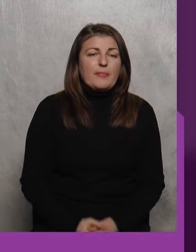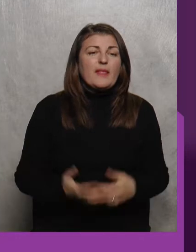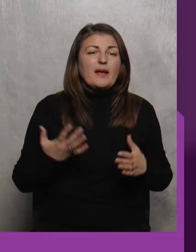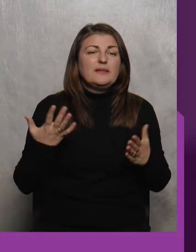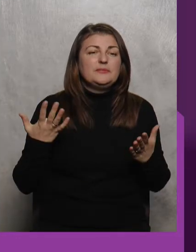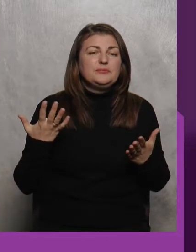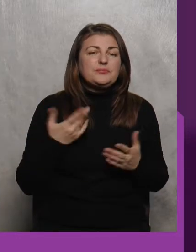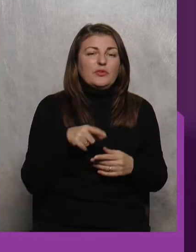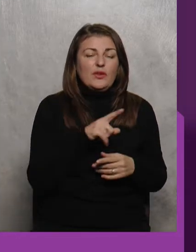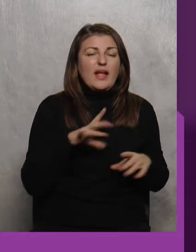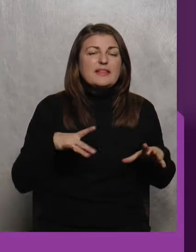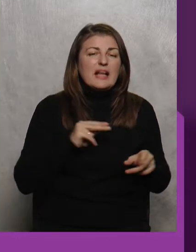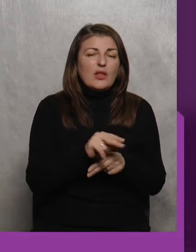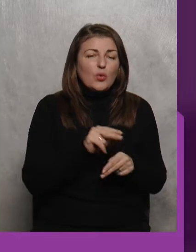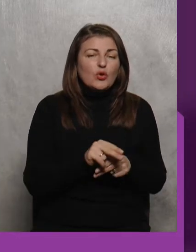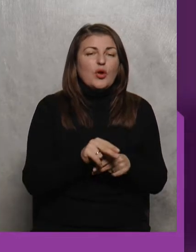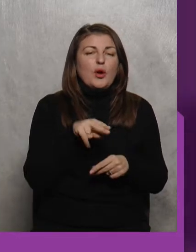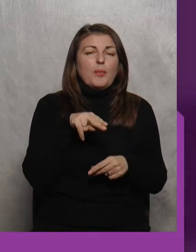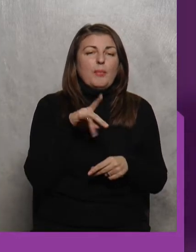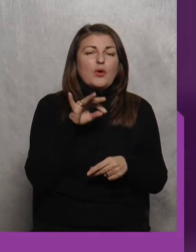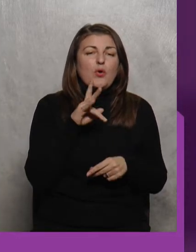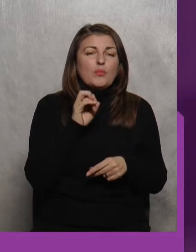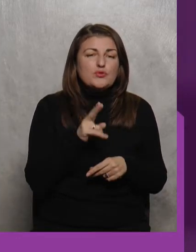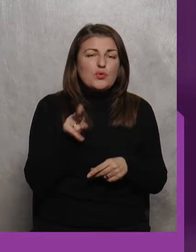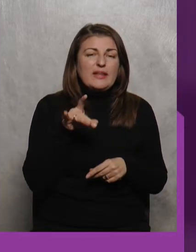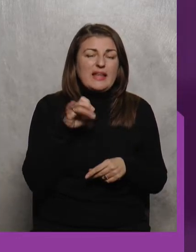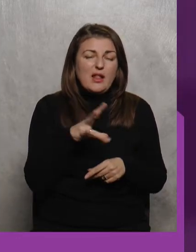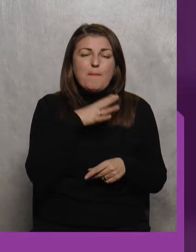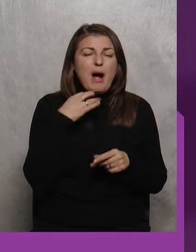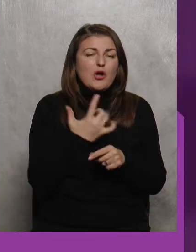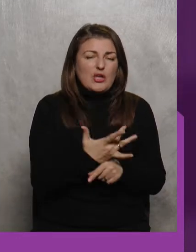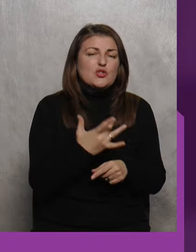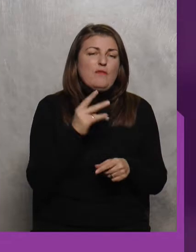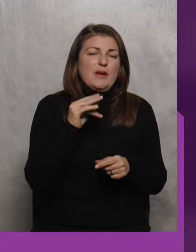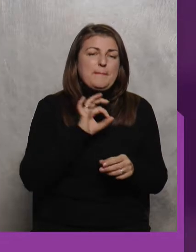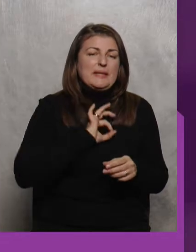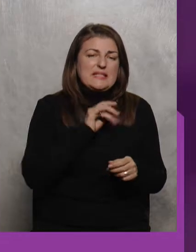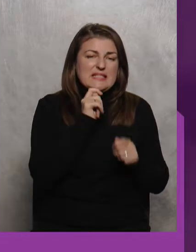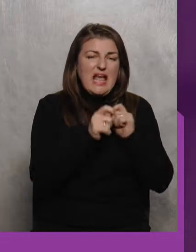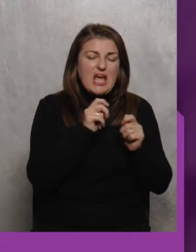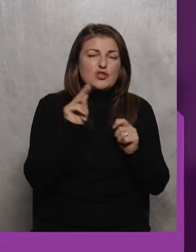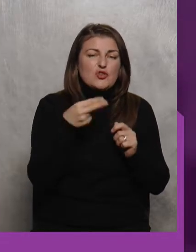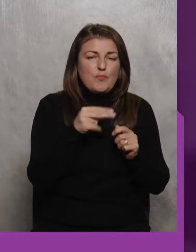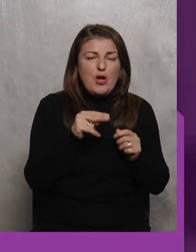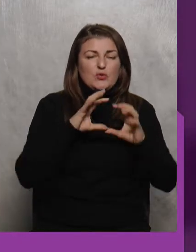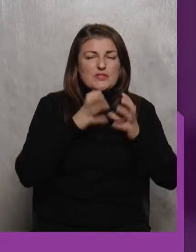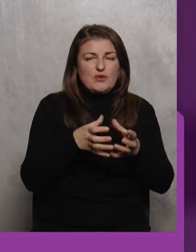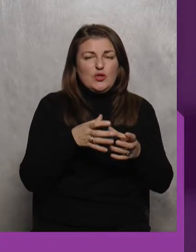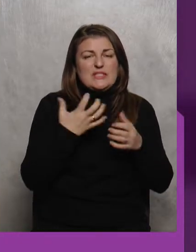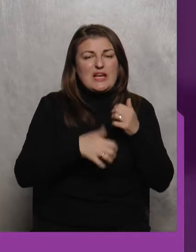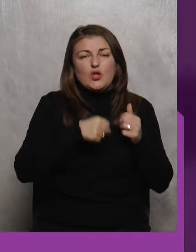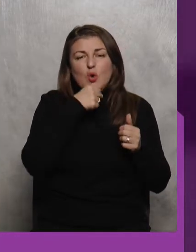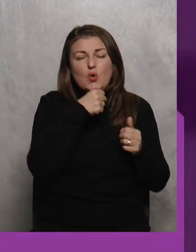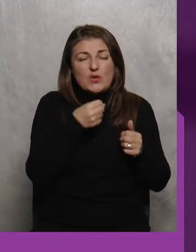якого тренують Прокопчук Даніел, багаторазовий призер чемпіонатів Європи і світу серед дорослих. Тренує